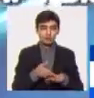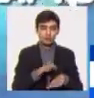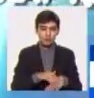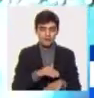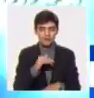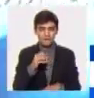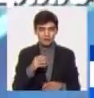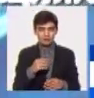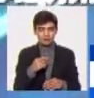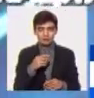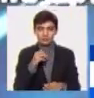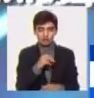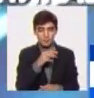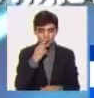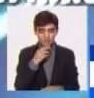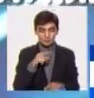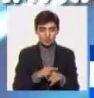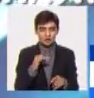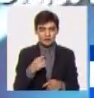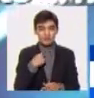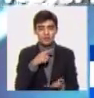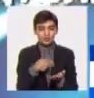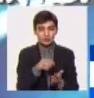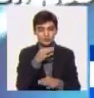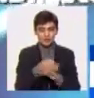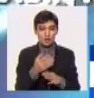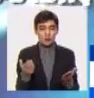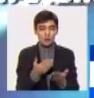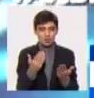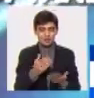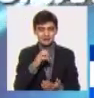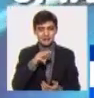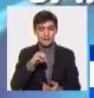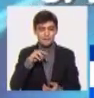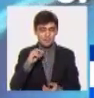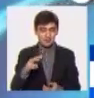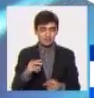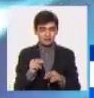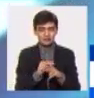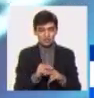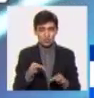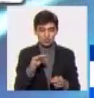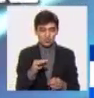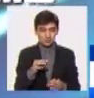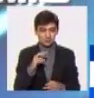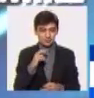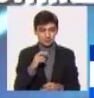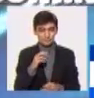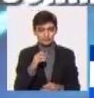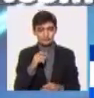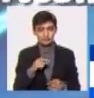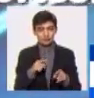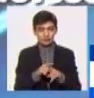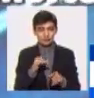форма. В этой связи, отвечая на ваш вопрос, я скажу, что в легкой степени лечения как такового не требуется. То